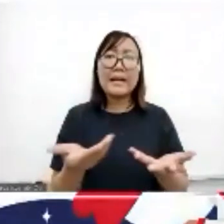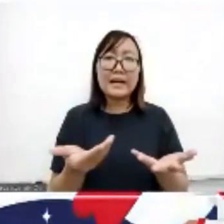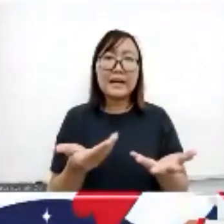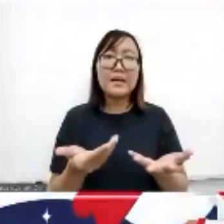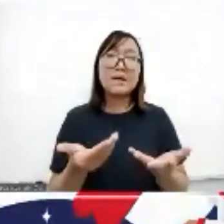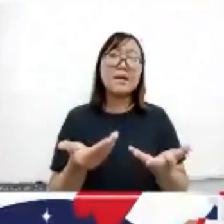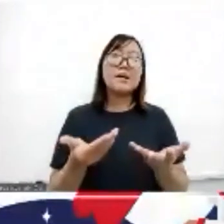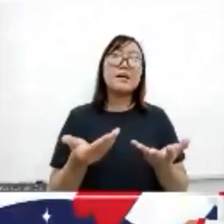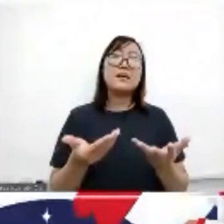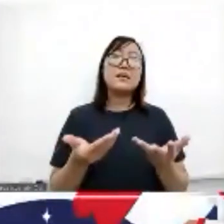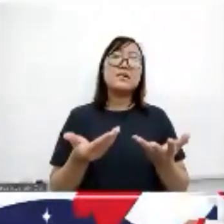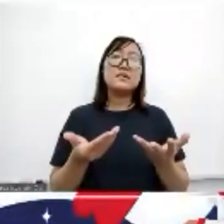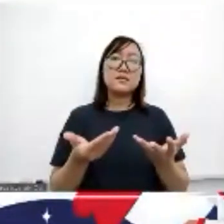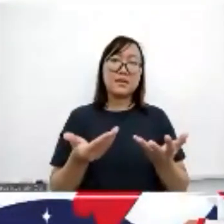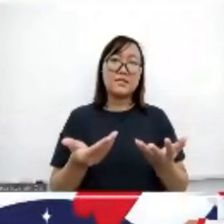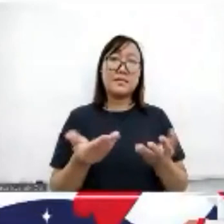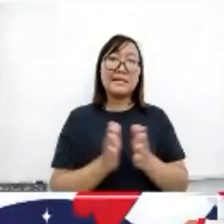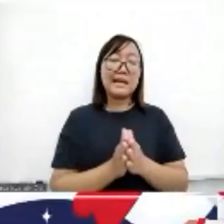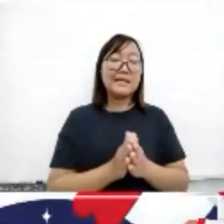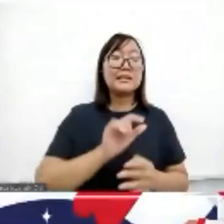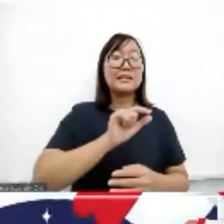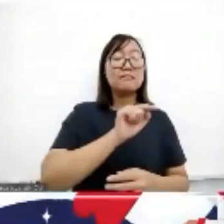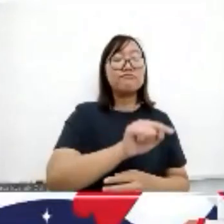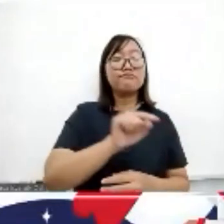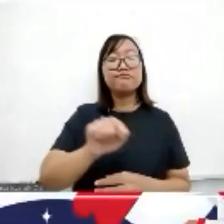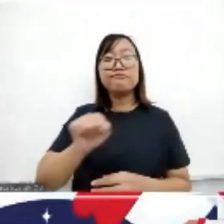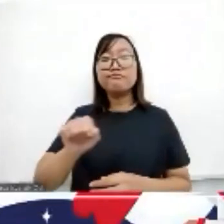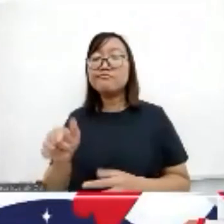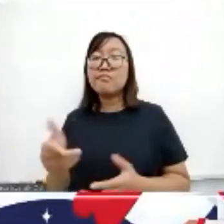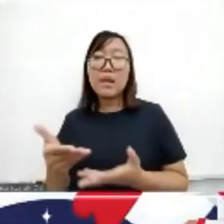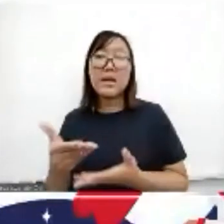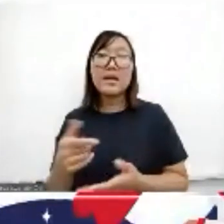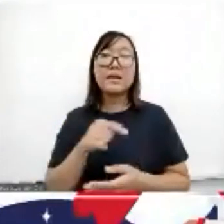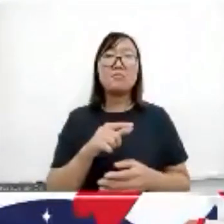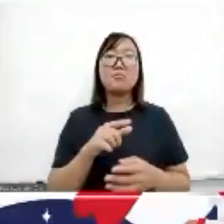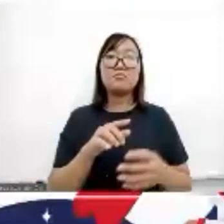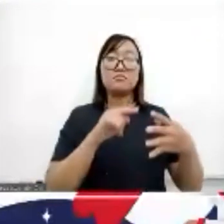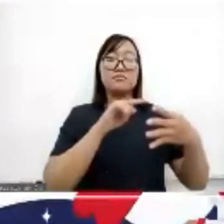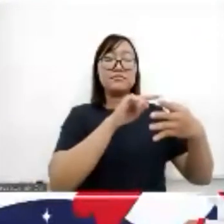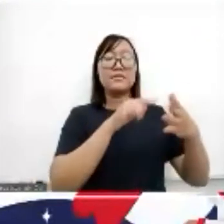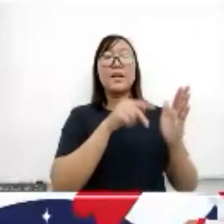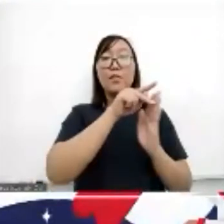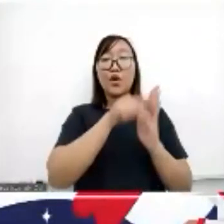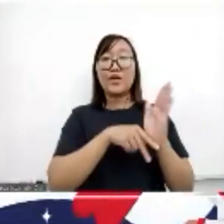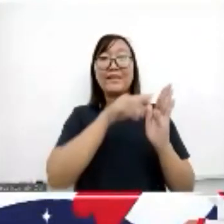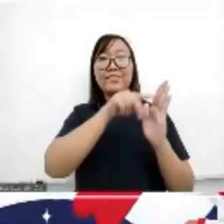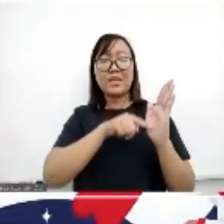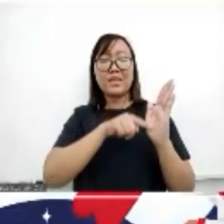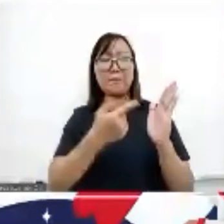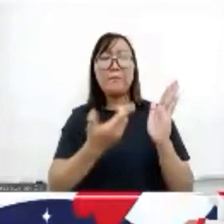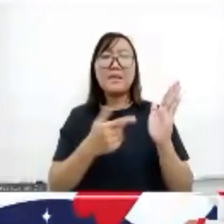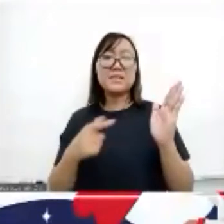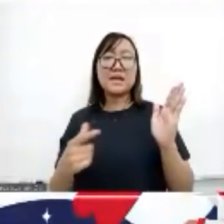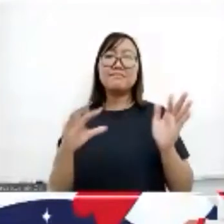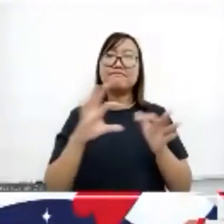titik-titik mana saja yang bisa menjadi ruang-ruang kolaborasi dengan teman-teman CEO kalau tadi Sepertinya kalau dengan BNPT